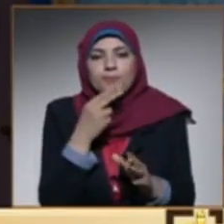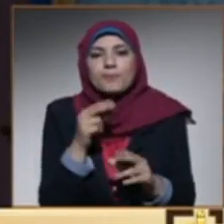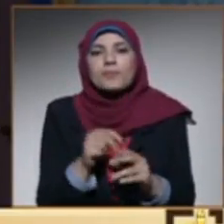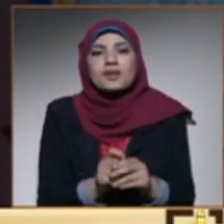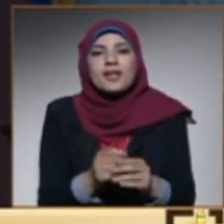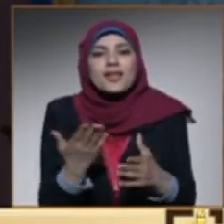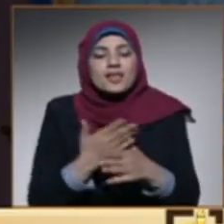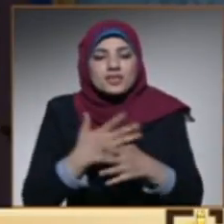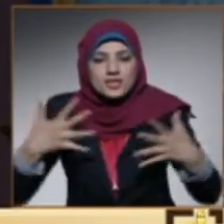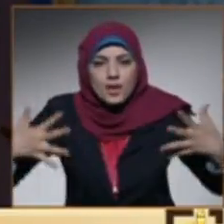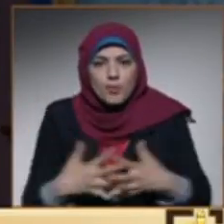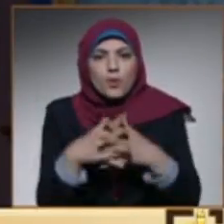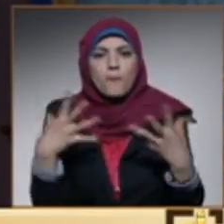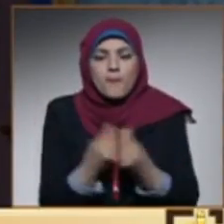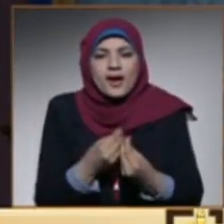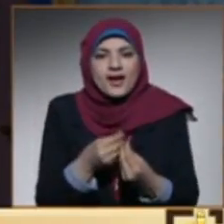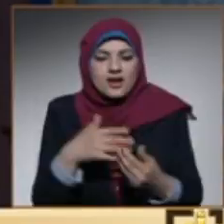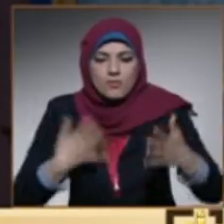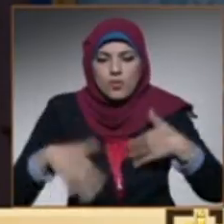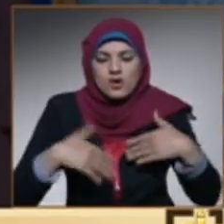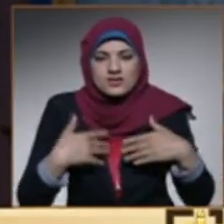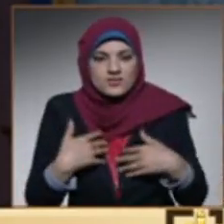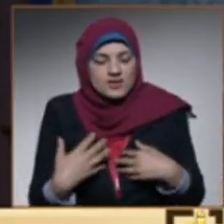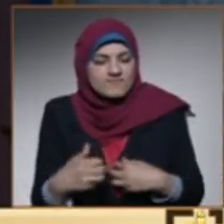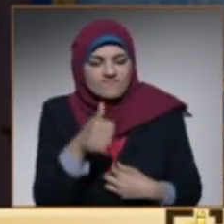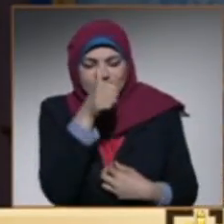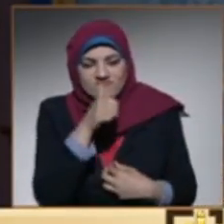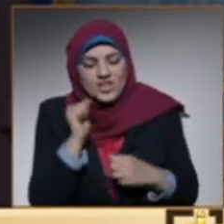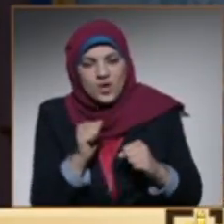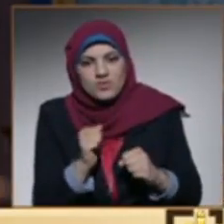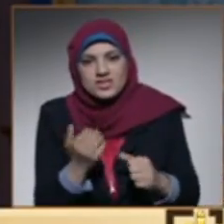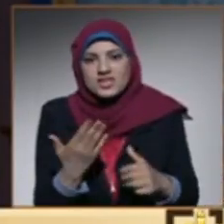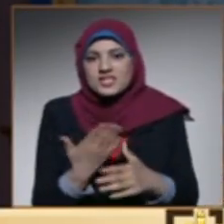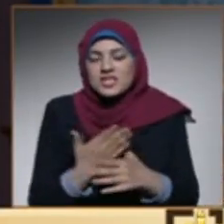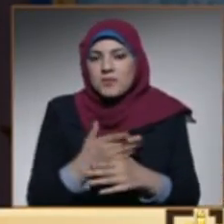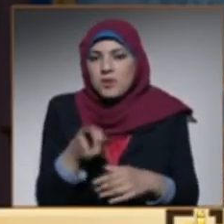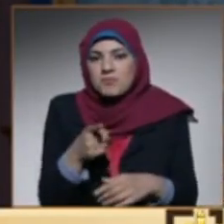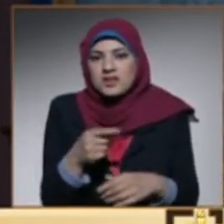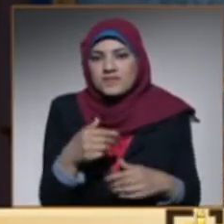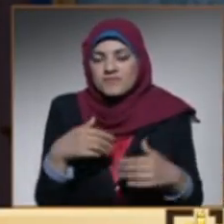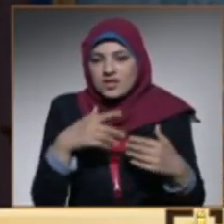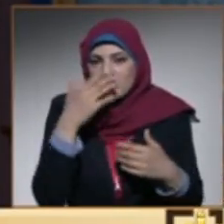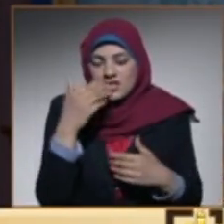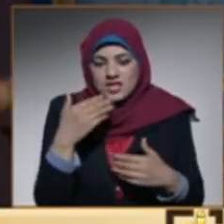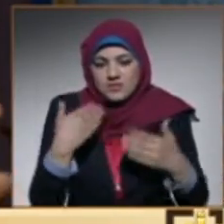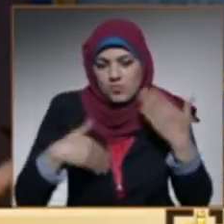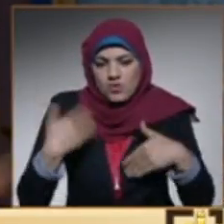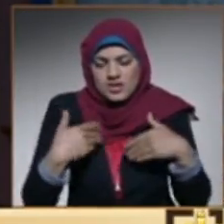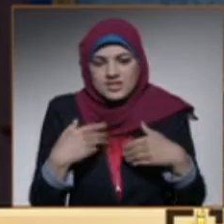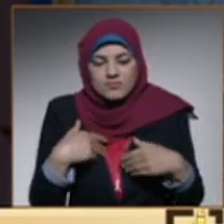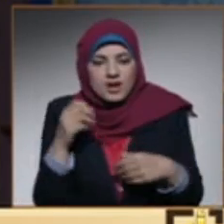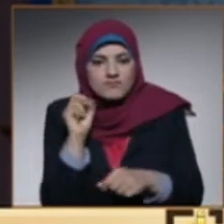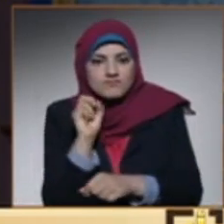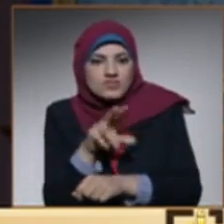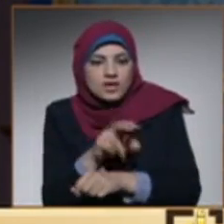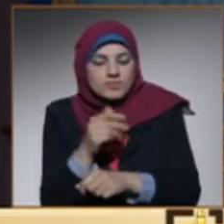لان دمجهم مع ذوي الاحتياجات الخاصه طبعا بيصدمهم كتير، لان هم ذوي الاحتياجات الخاصه طبعا متعلمين بشكل كفايه،